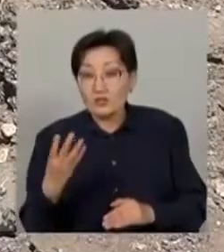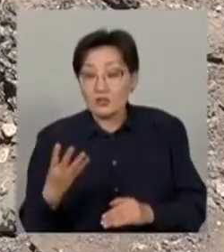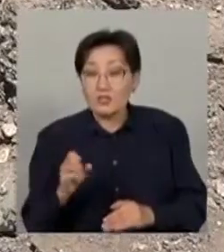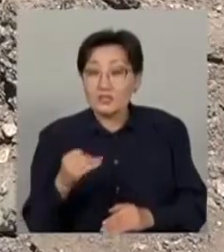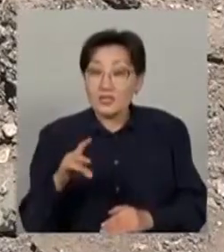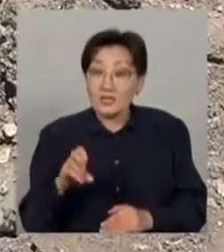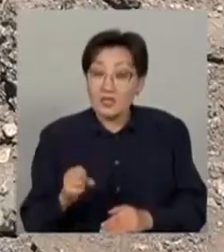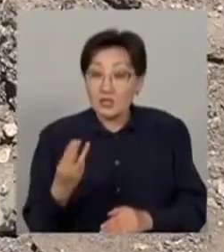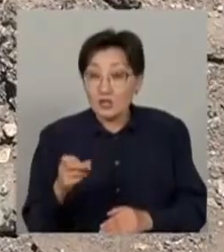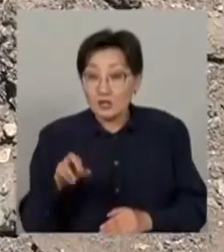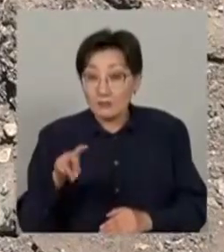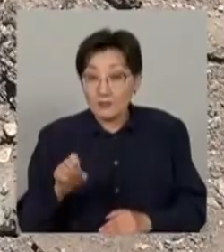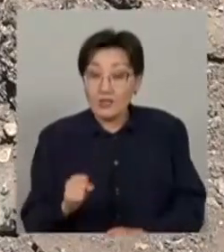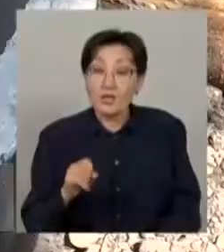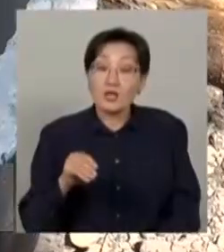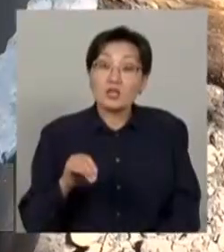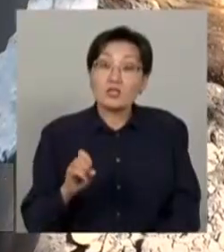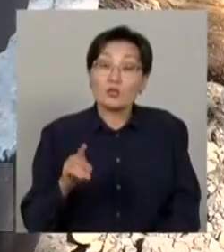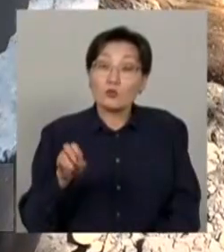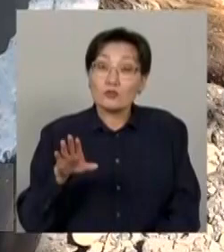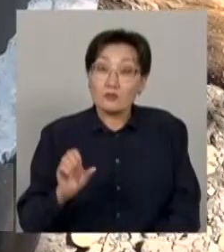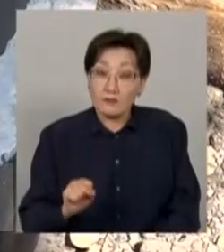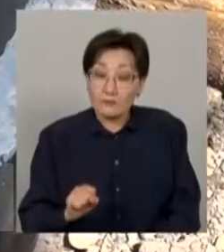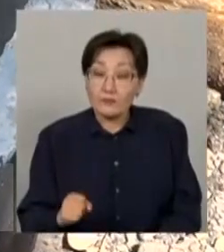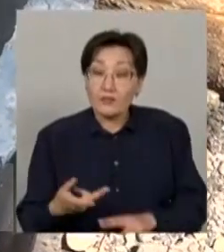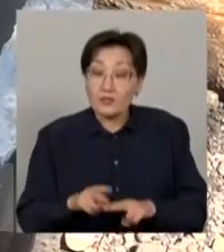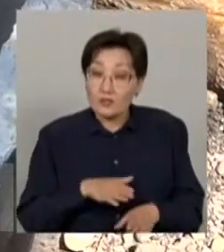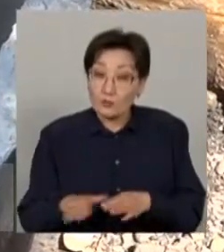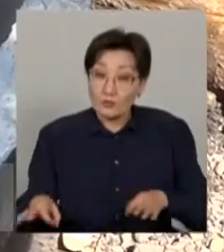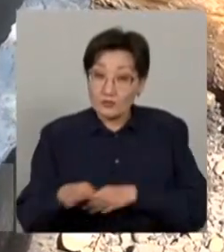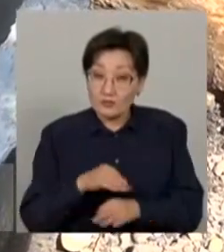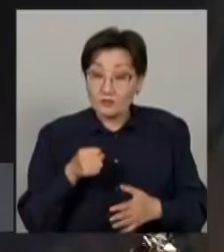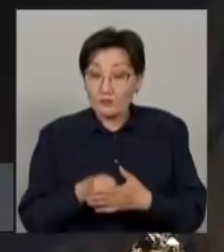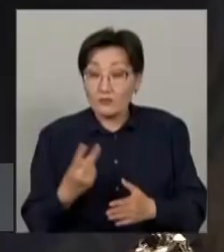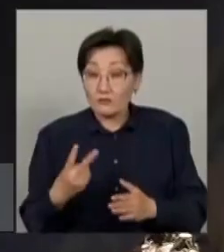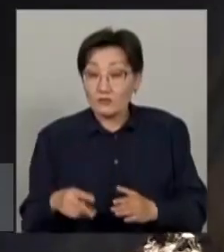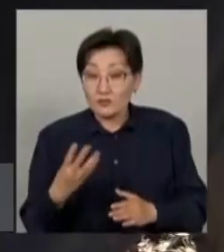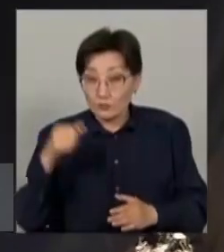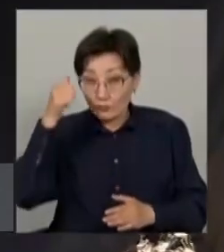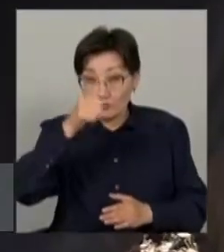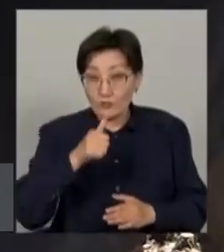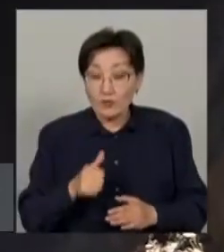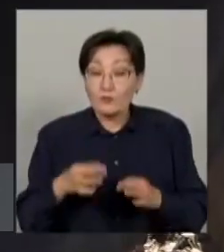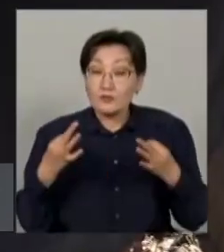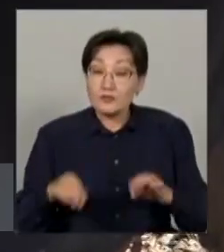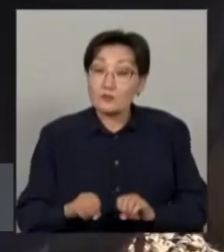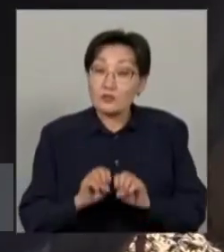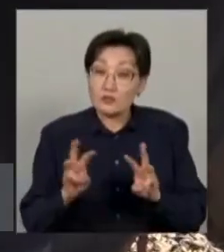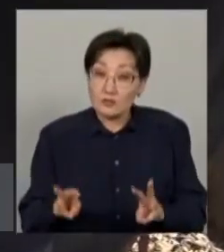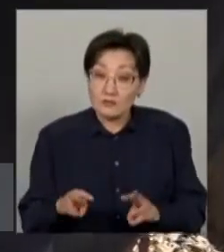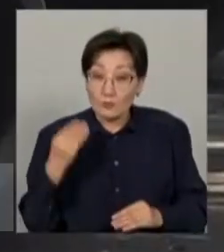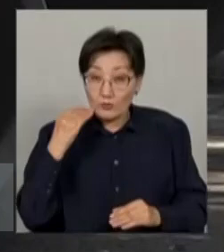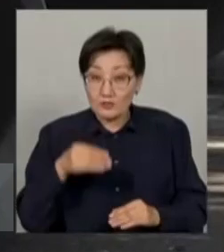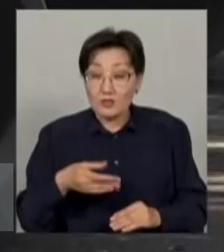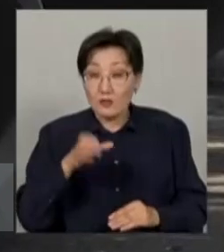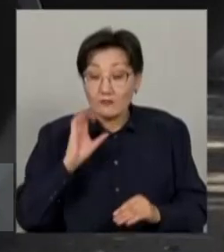Сайна, Шаляпина, Жандосова, река Каргалинка. Реализация данных проектов до конца 2024 года позволит обеспечить